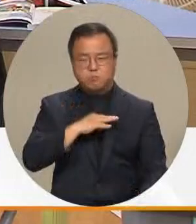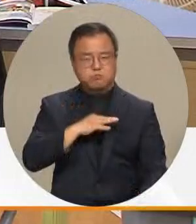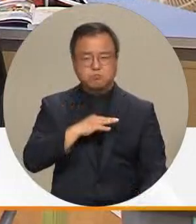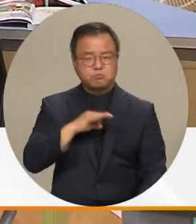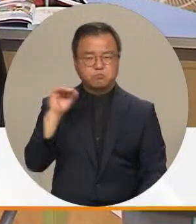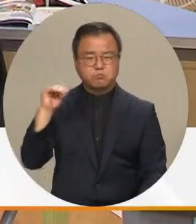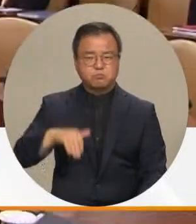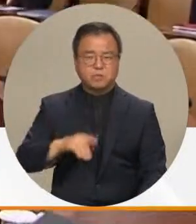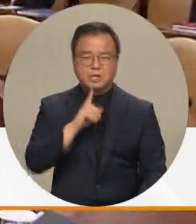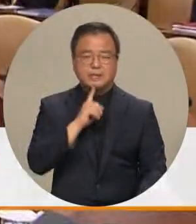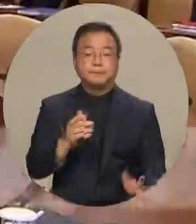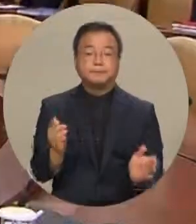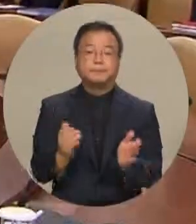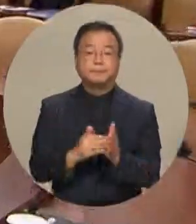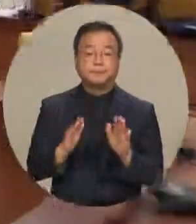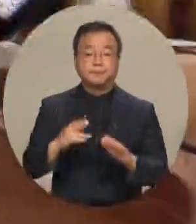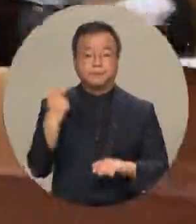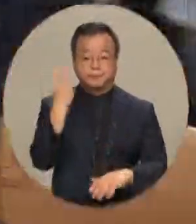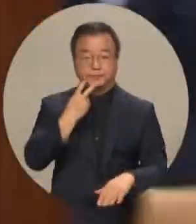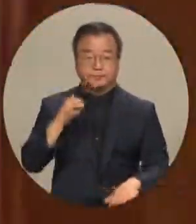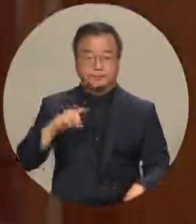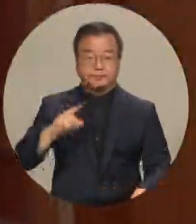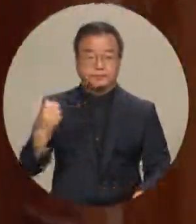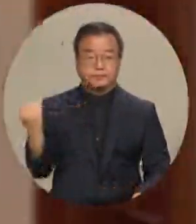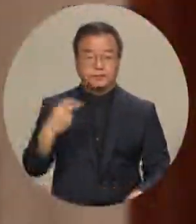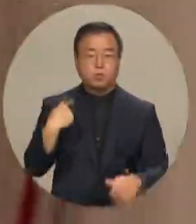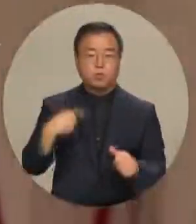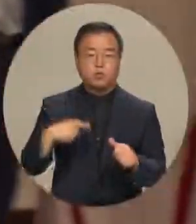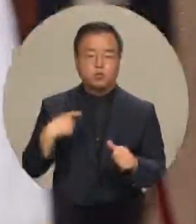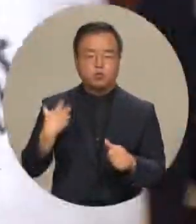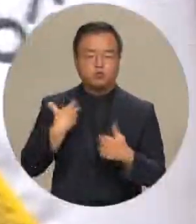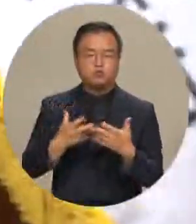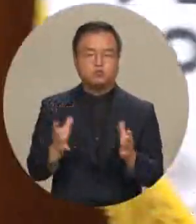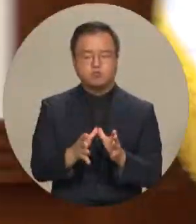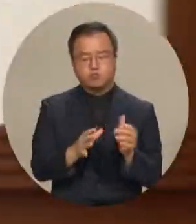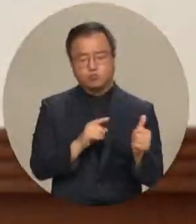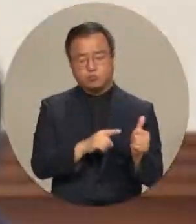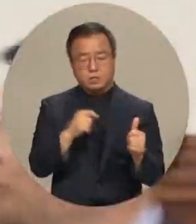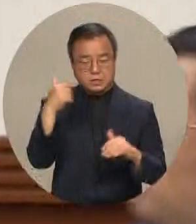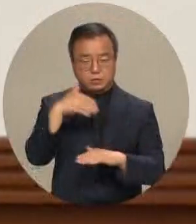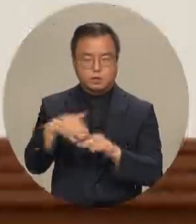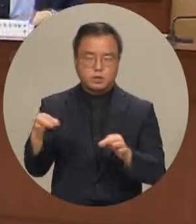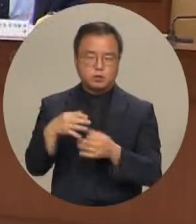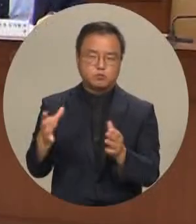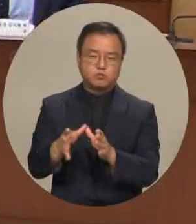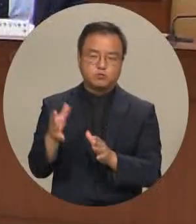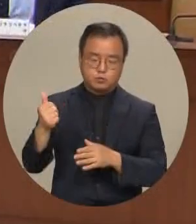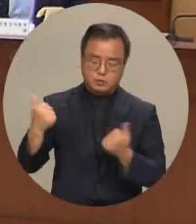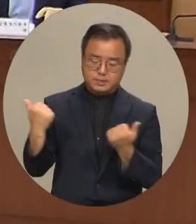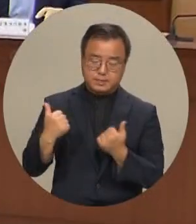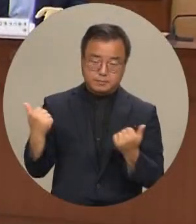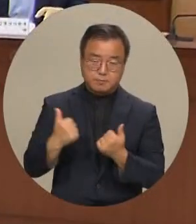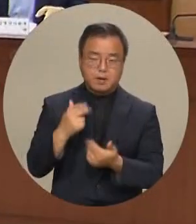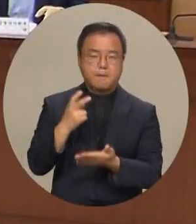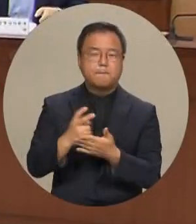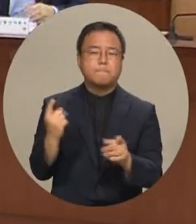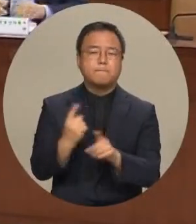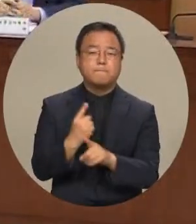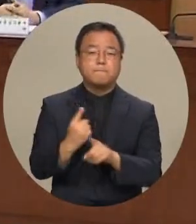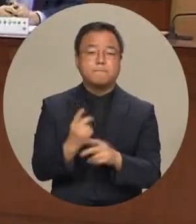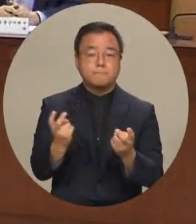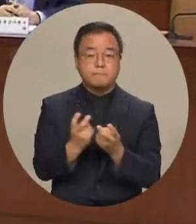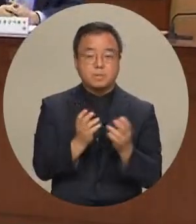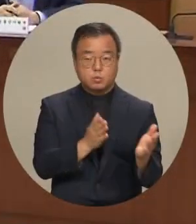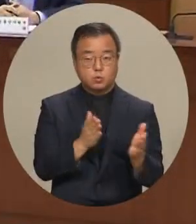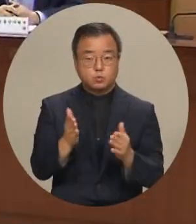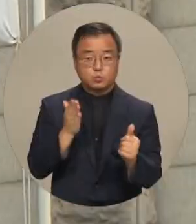감사원의 시각입니다 그러면서 감사오는 교육부 장관에게 기재부장관과 협의해 지방교육재정 교보문법을 개정하는 등 방안을